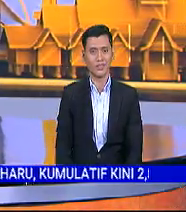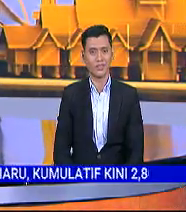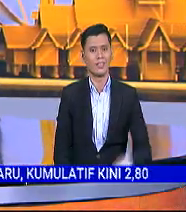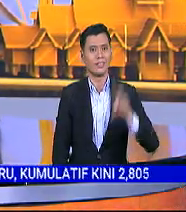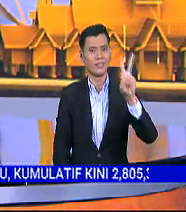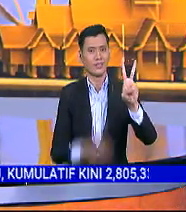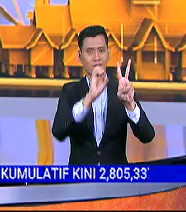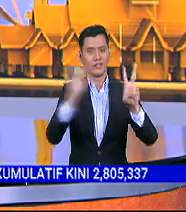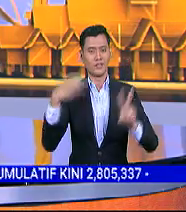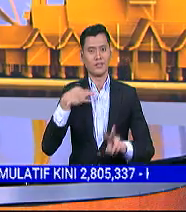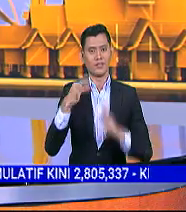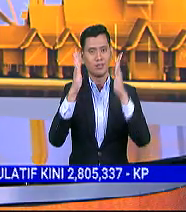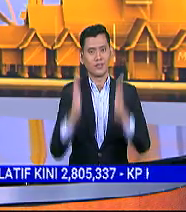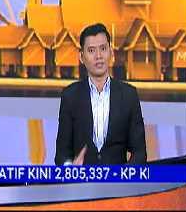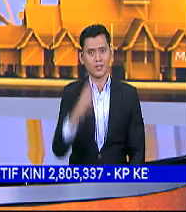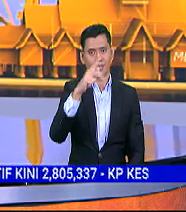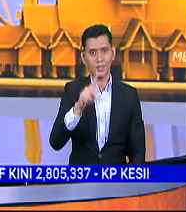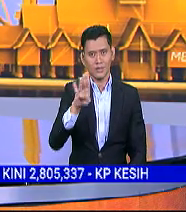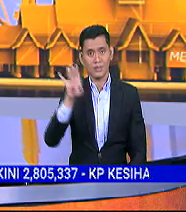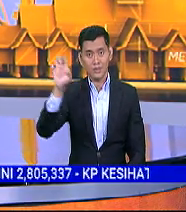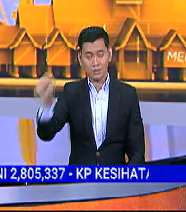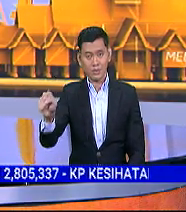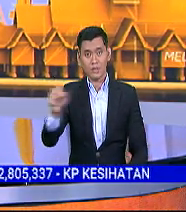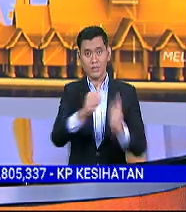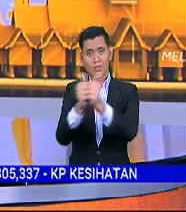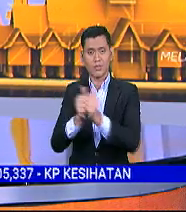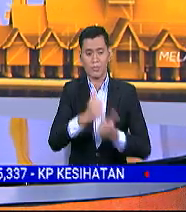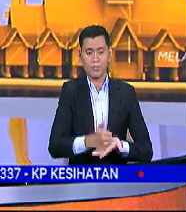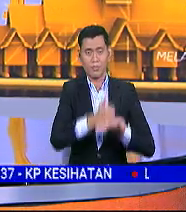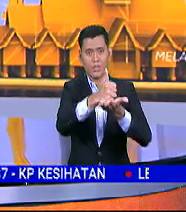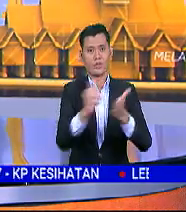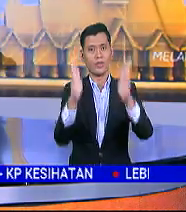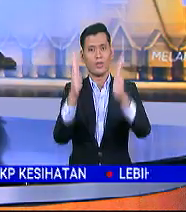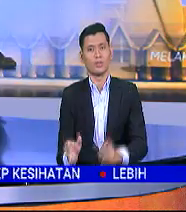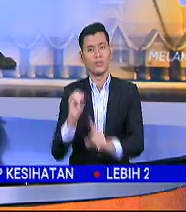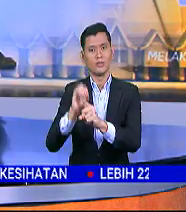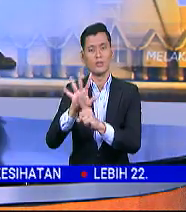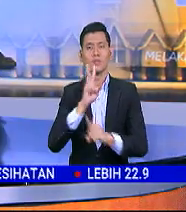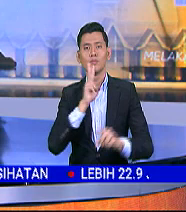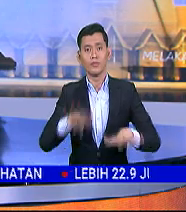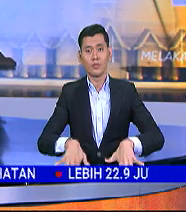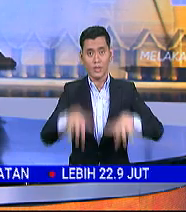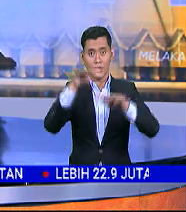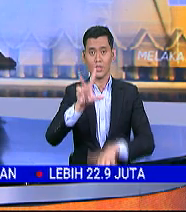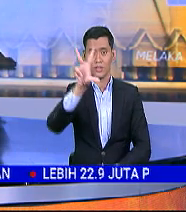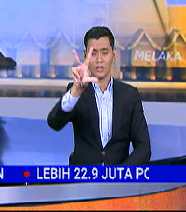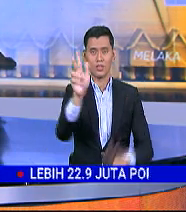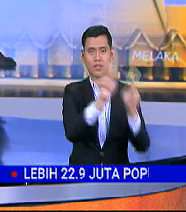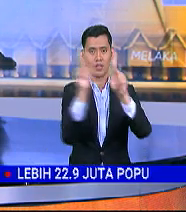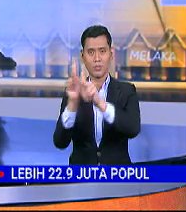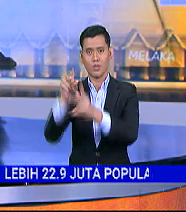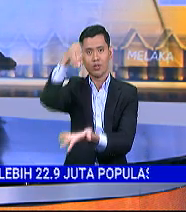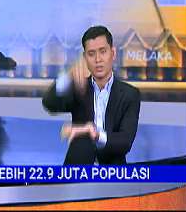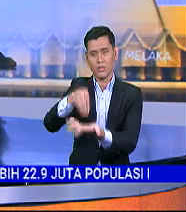200 sukarelawan Kementerian Belia dan Sukan turun padang membantu penduduk terjejas banjir di tiga kampung di Muar Johor.